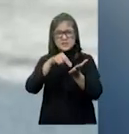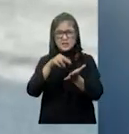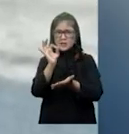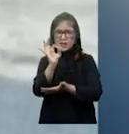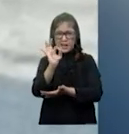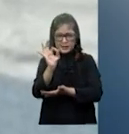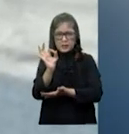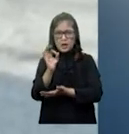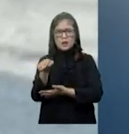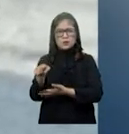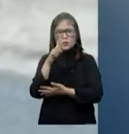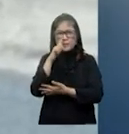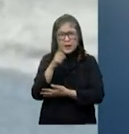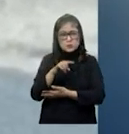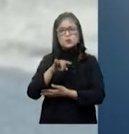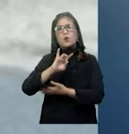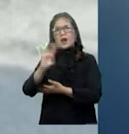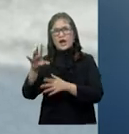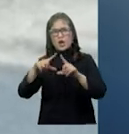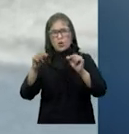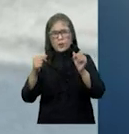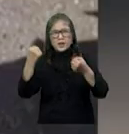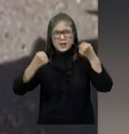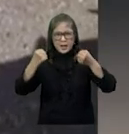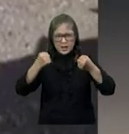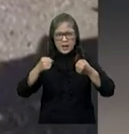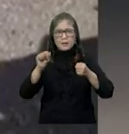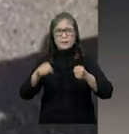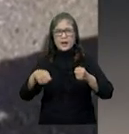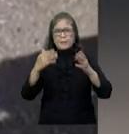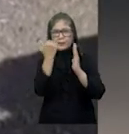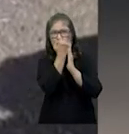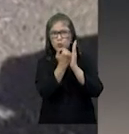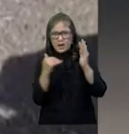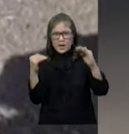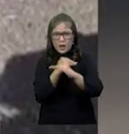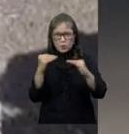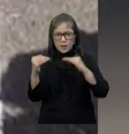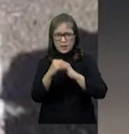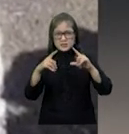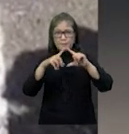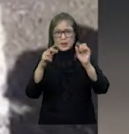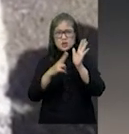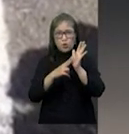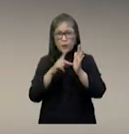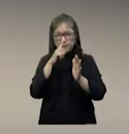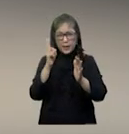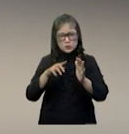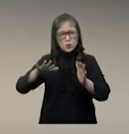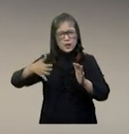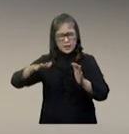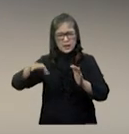hanya palsu, plat nomor kendaraan yang digunakan juga menyalahi peraturan lalu lintas. Plat nomor kendaraan palsu ini rata-rata digunakan oleh